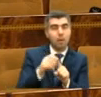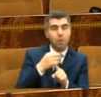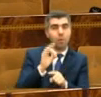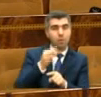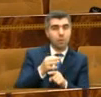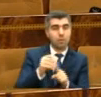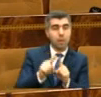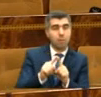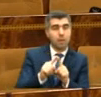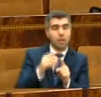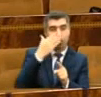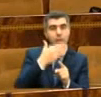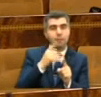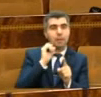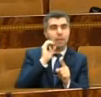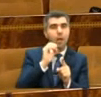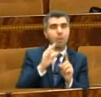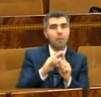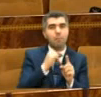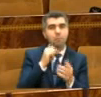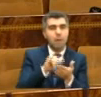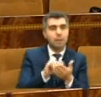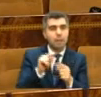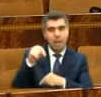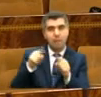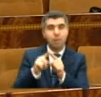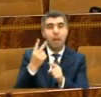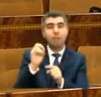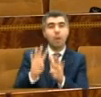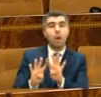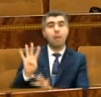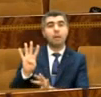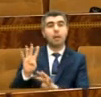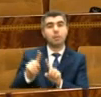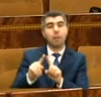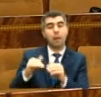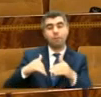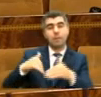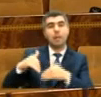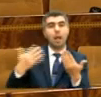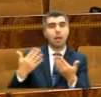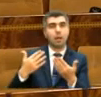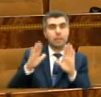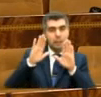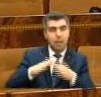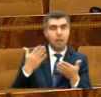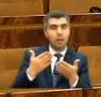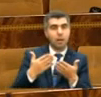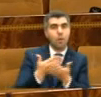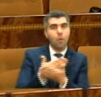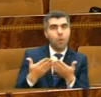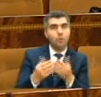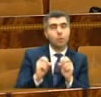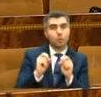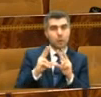ديال تيسينت. هاد الناس سيد الوزير راه من 2014 وهما كيصليو برا المساجد. قمتم بالدراسات، قمتم بالمسائل، الله